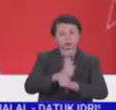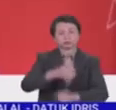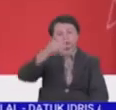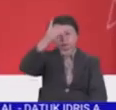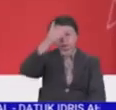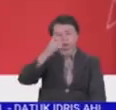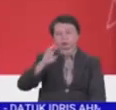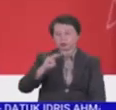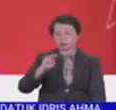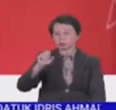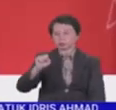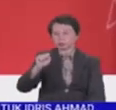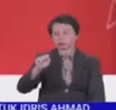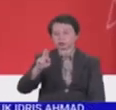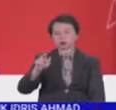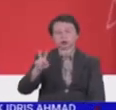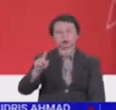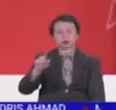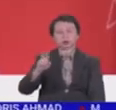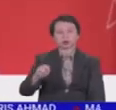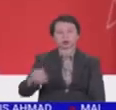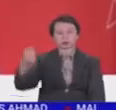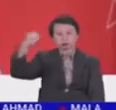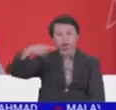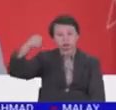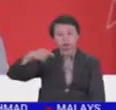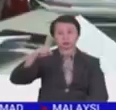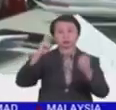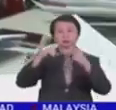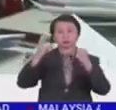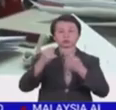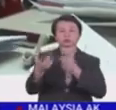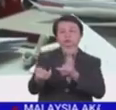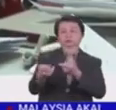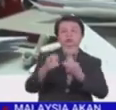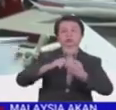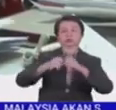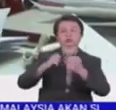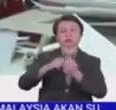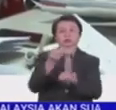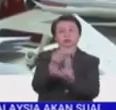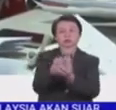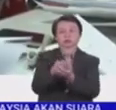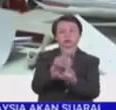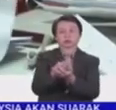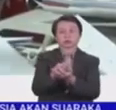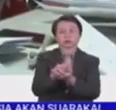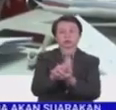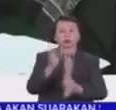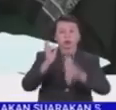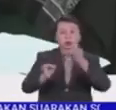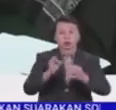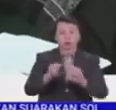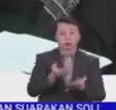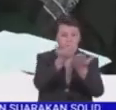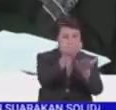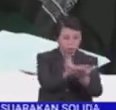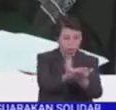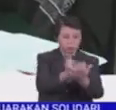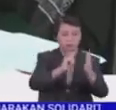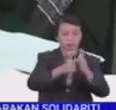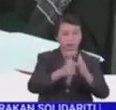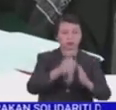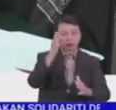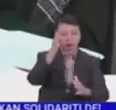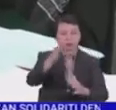Datuk Sri M. Saravanan, pesara golongan swasta berdepan risiko masalah kewangan. Sekiranya cadangan dilaksana,